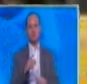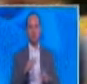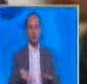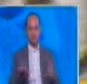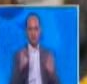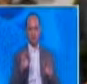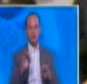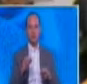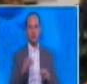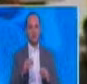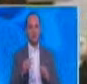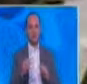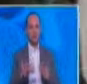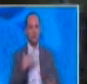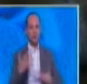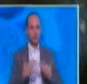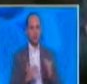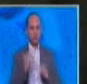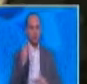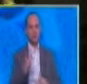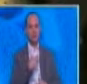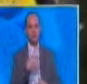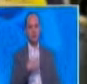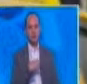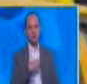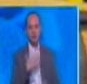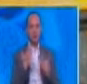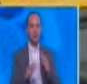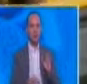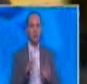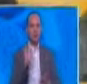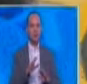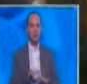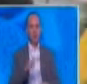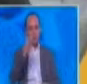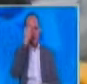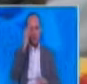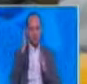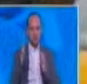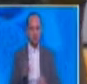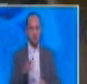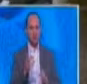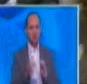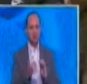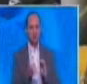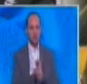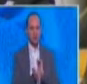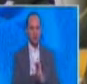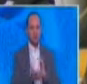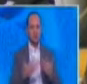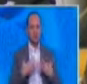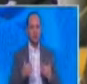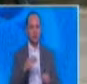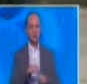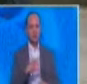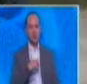hazırız, gayet motiveyiz. Biz de hem kendimizin, hem tedavi ettiğimiz hastalarımızın, hem de yakınlarımızın sağlığı